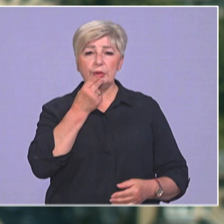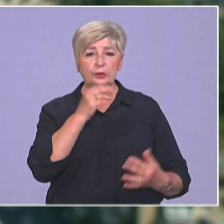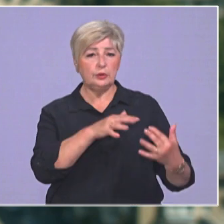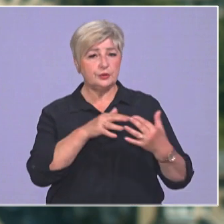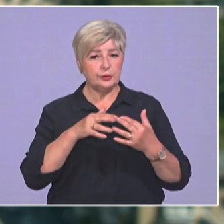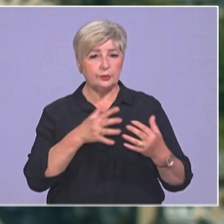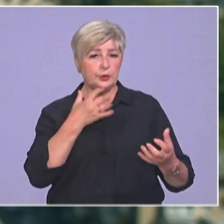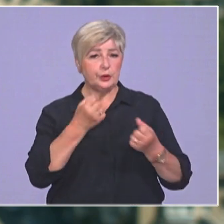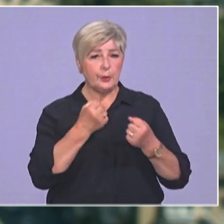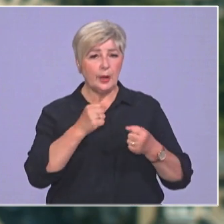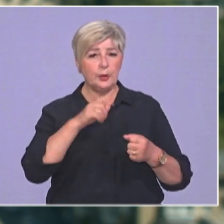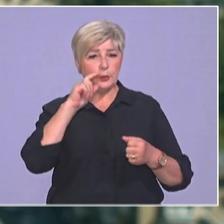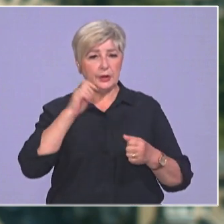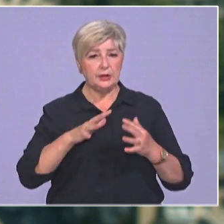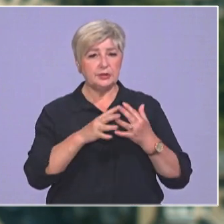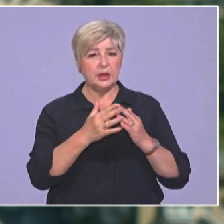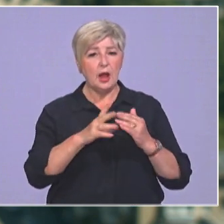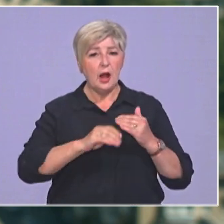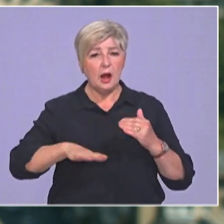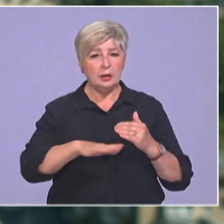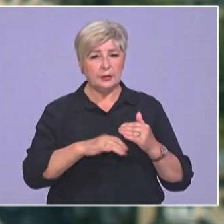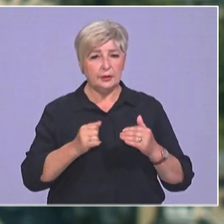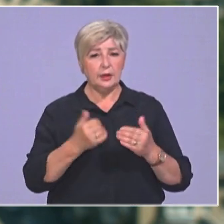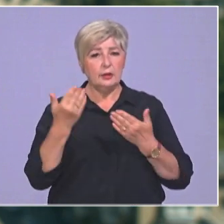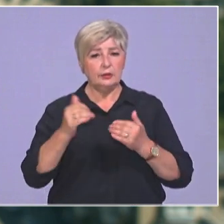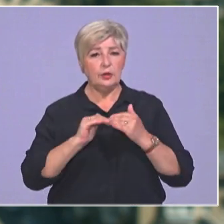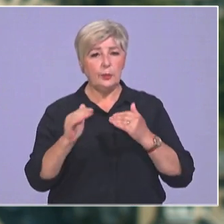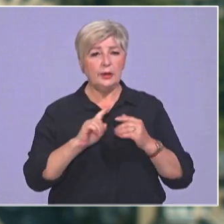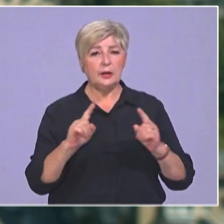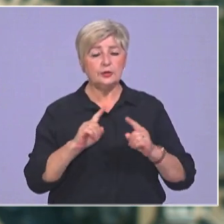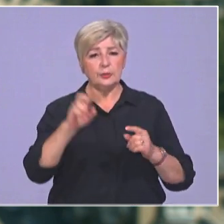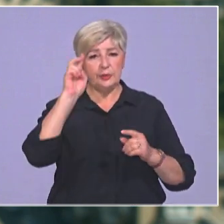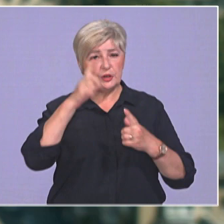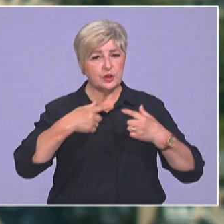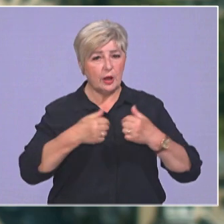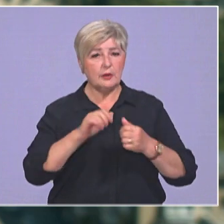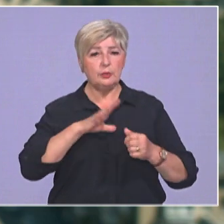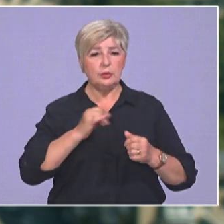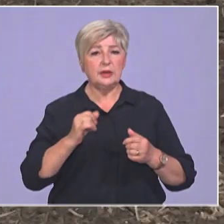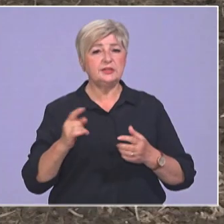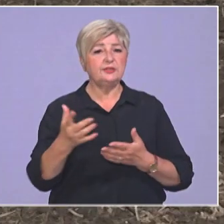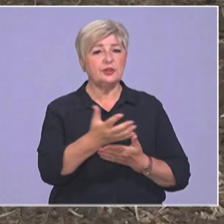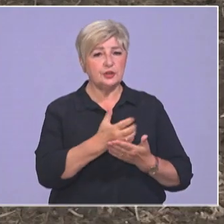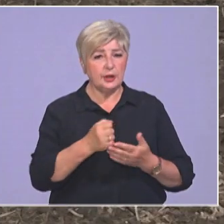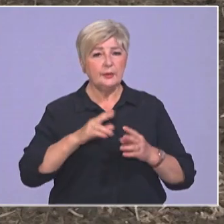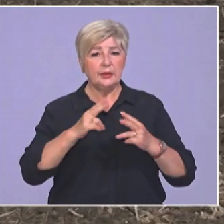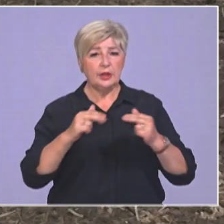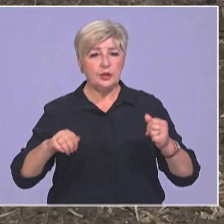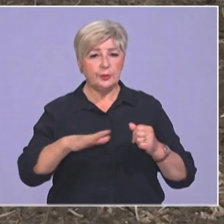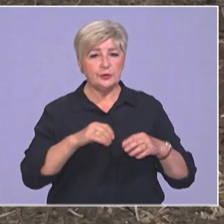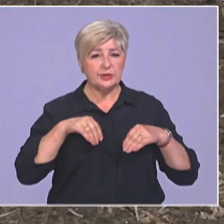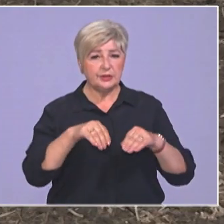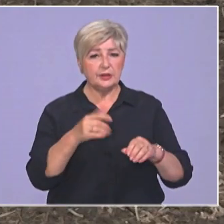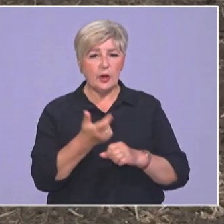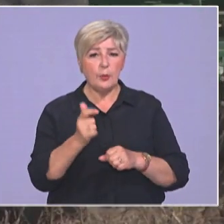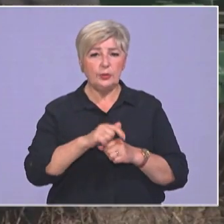Продовольчий фронт тримають українські аграрії. Вони у полях, аби держава була з врожаєм. На Дніпропетровщині засіяли вже понад 300